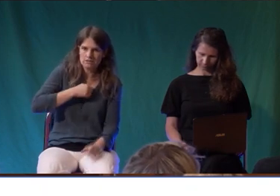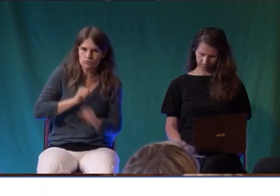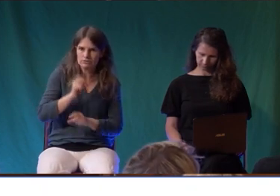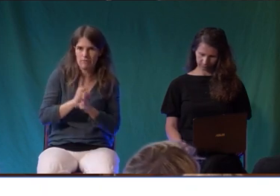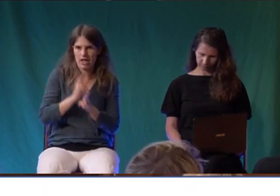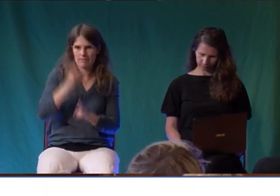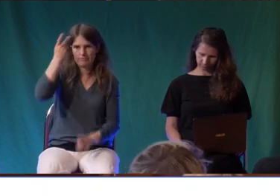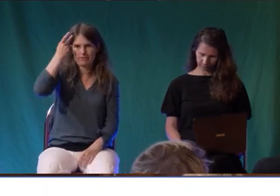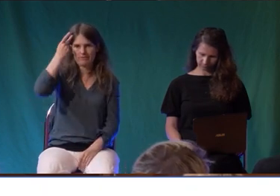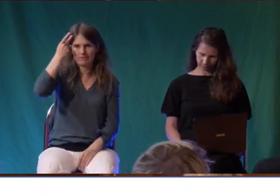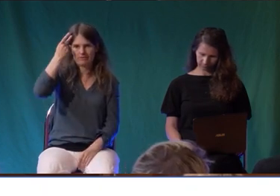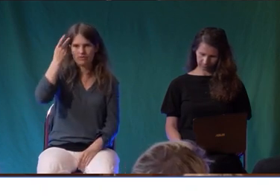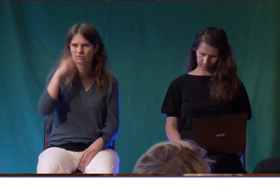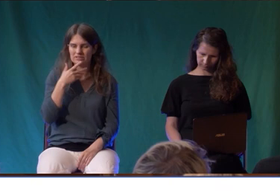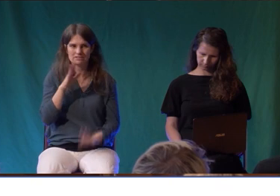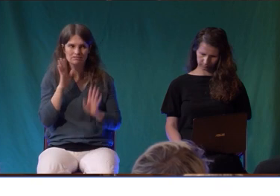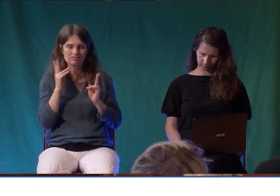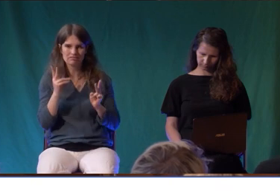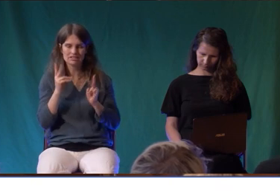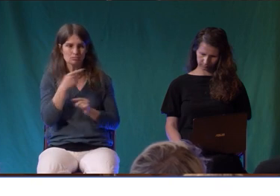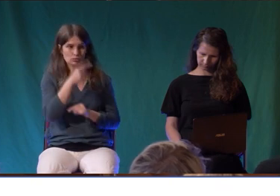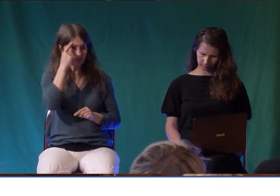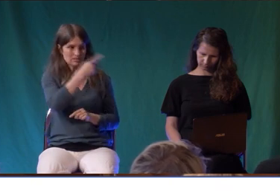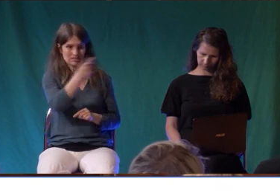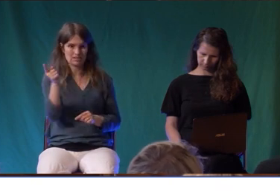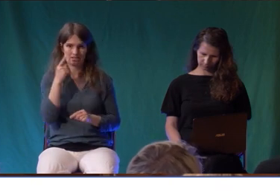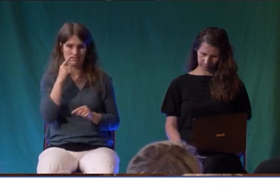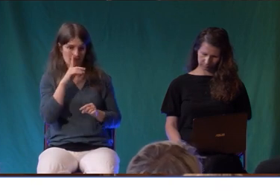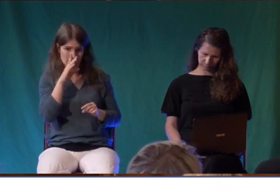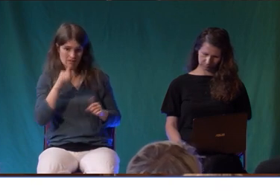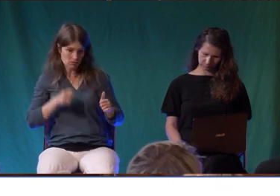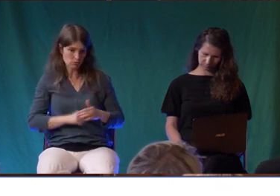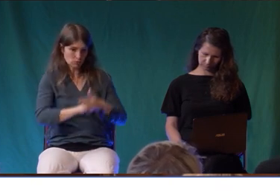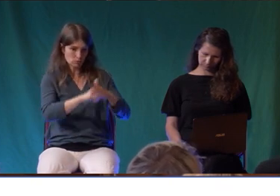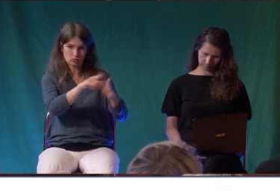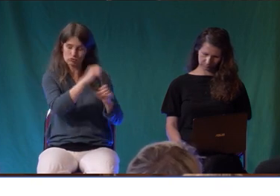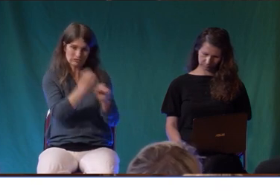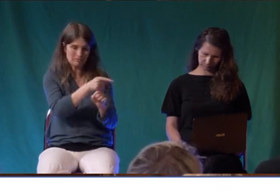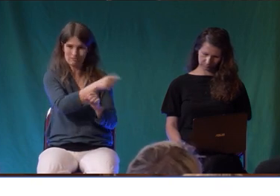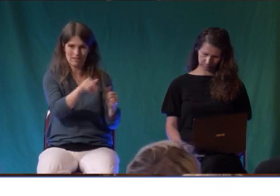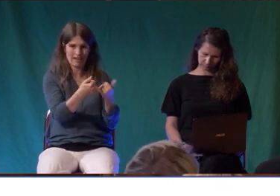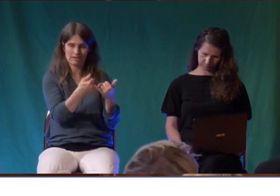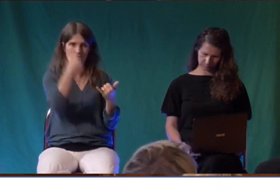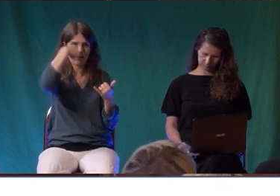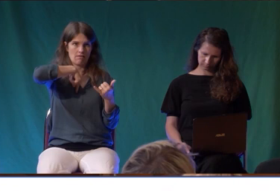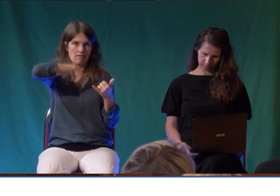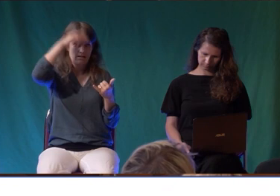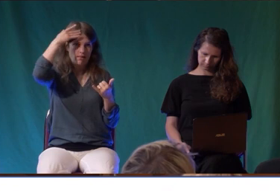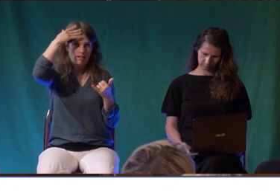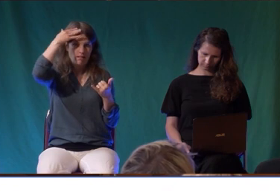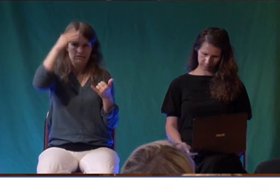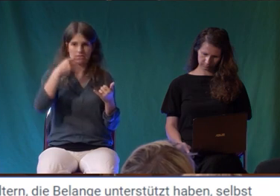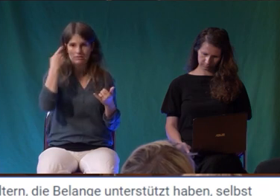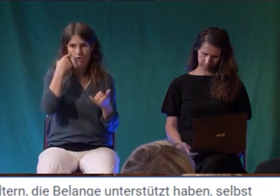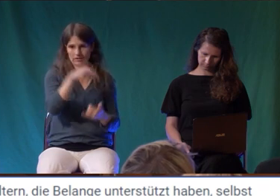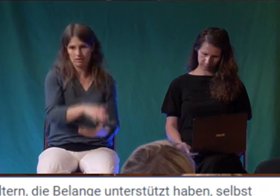wichtiges was wir in unserer pädagogischen Arbeit uns bewusst machen müssen genau damit sage ich